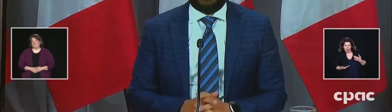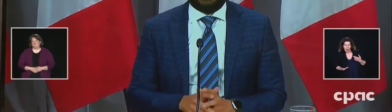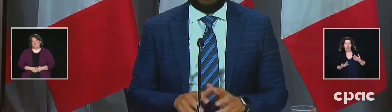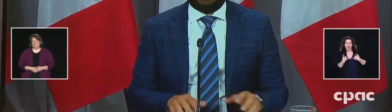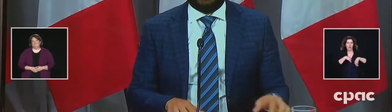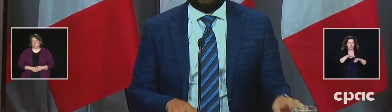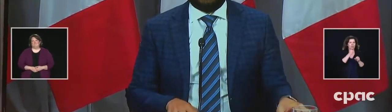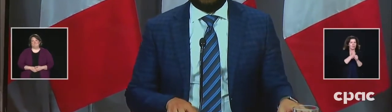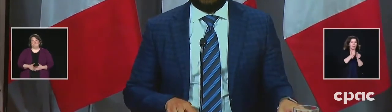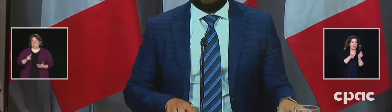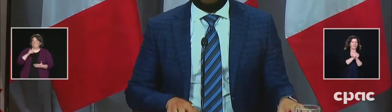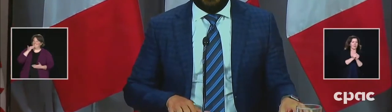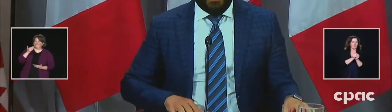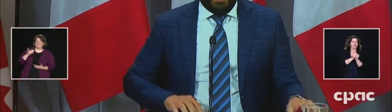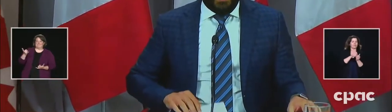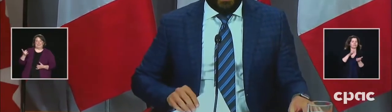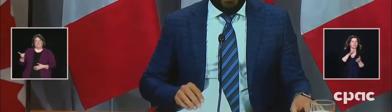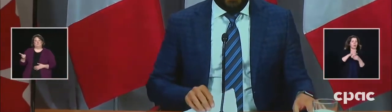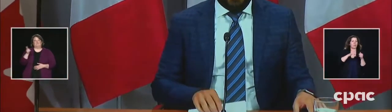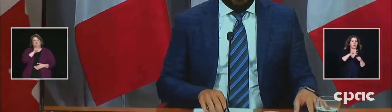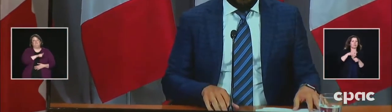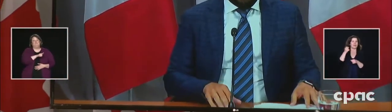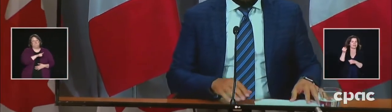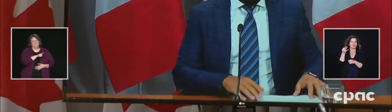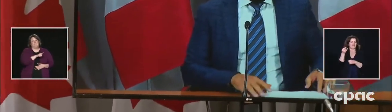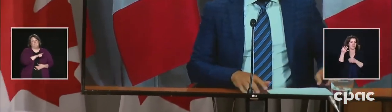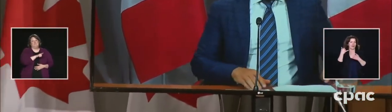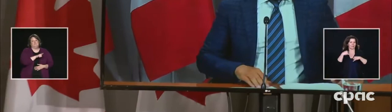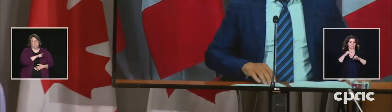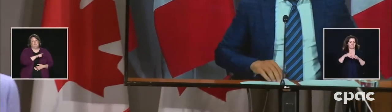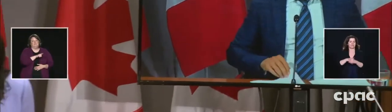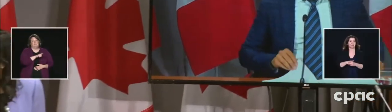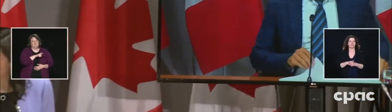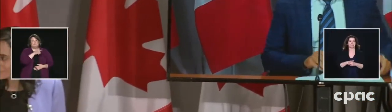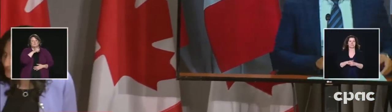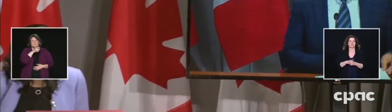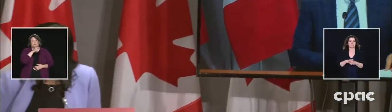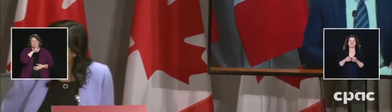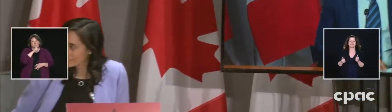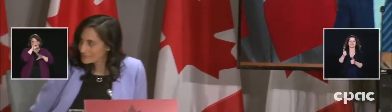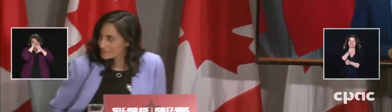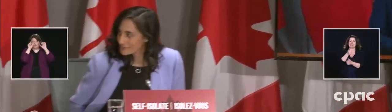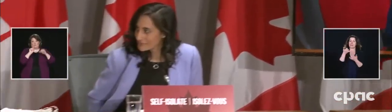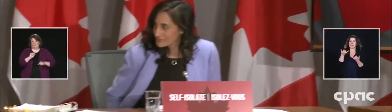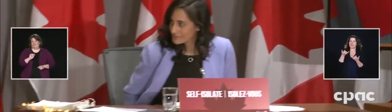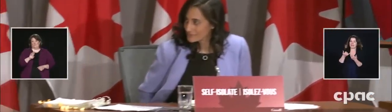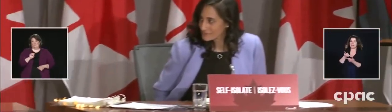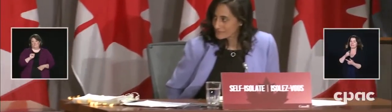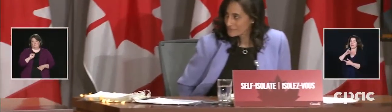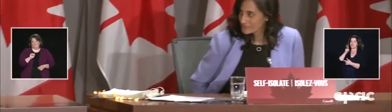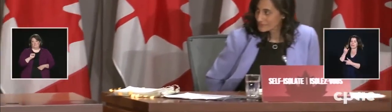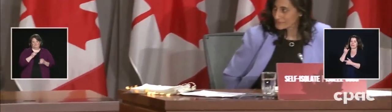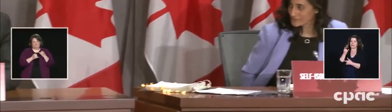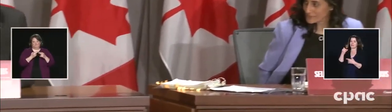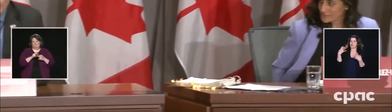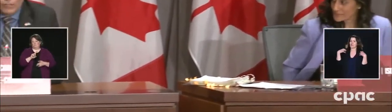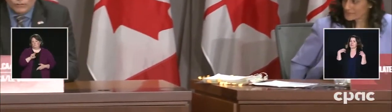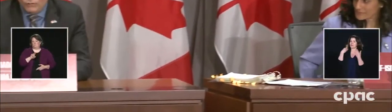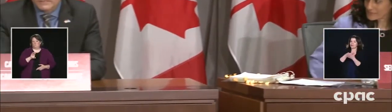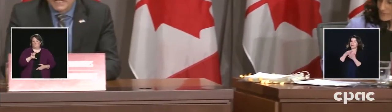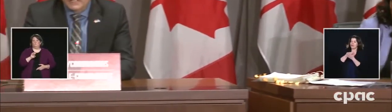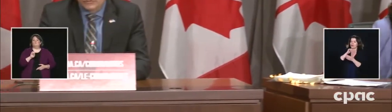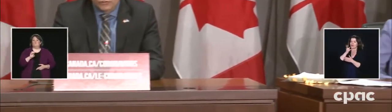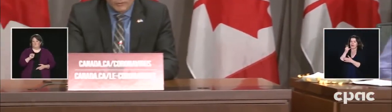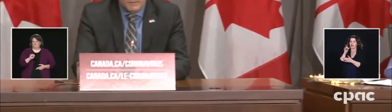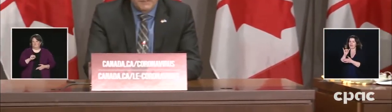donne la parole au notre président du Conseil du Trésor, Jean-Yves Duclos. Jean-Yves, s'il vous plaît. Merci, Christia, et bonjour tout le monde.